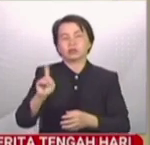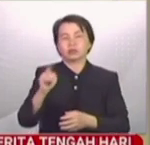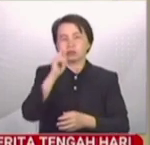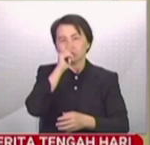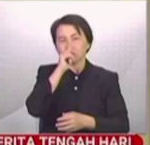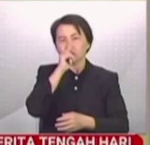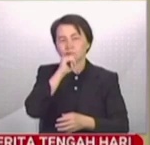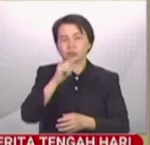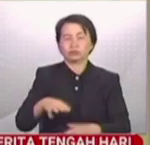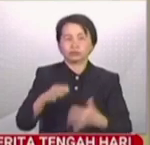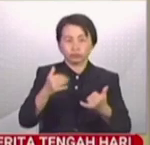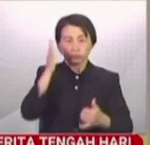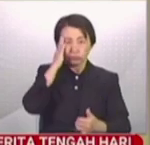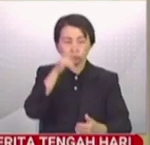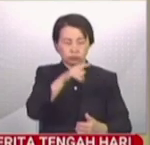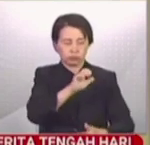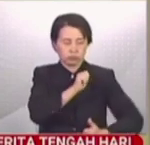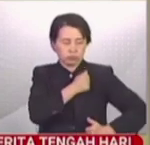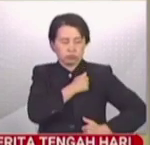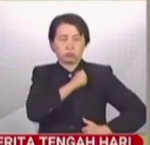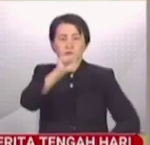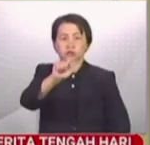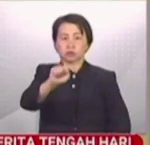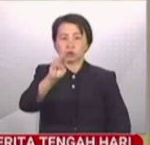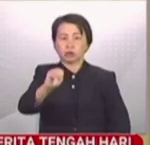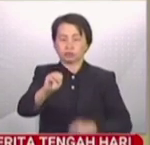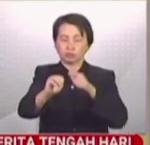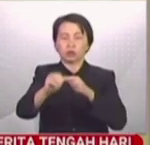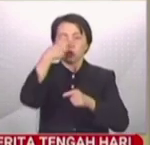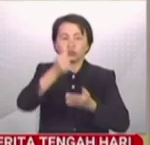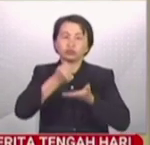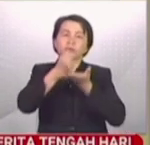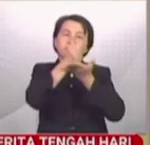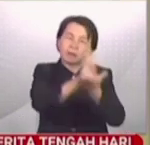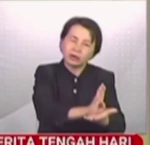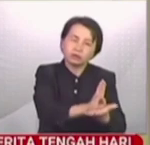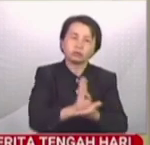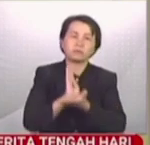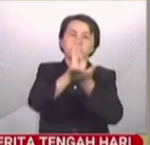anggota ATM Angkatan Tentera Malaysia adalah untuk membantu.